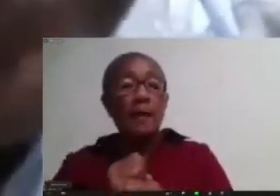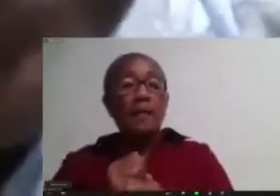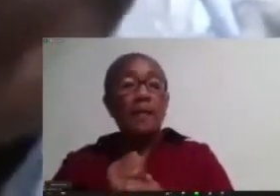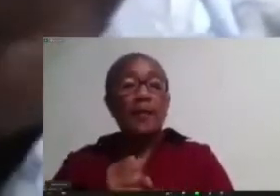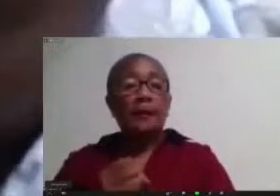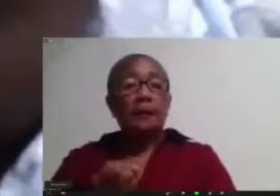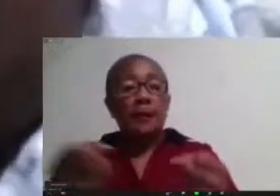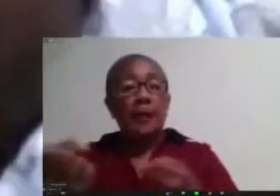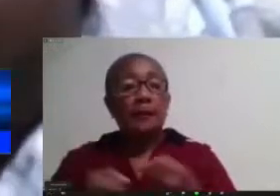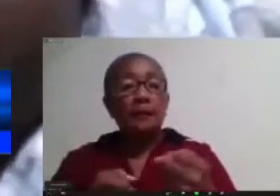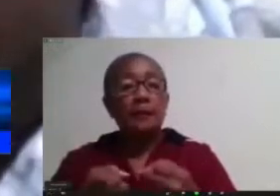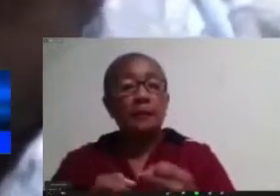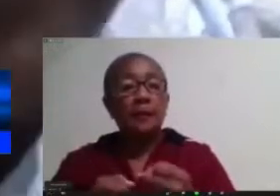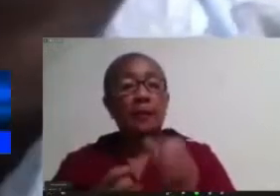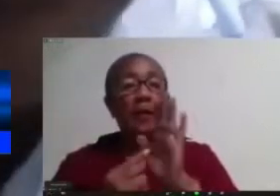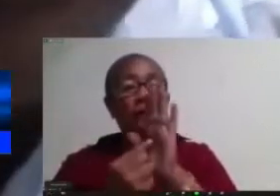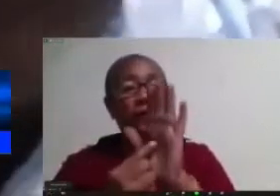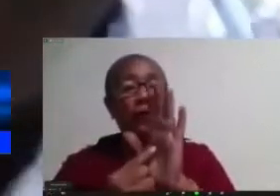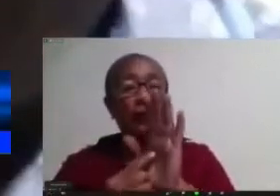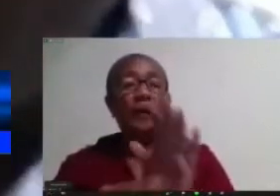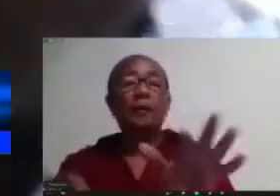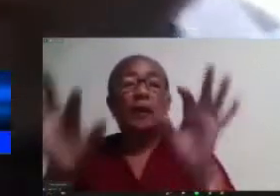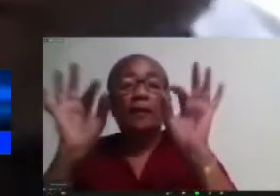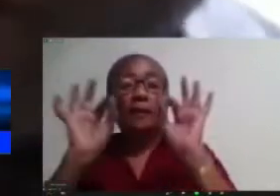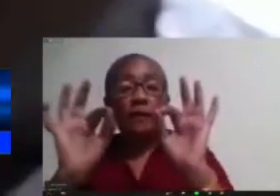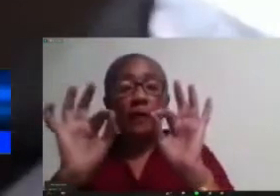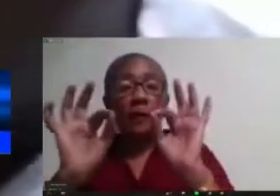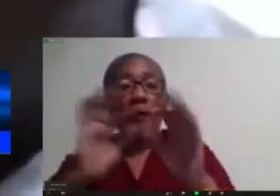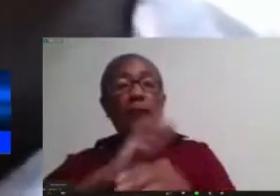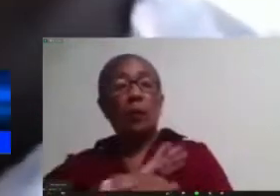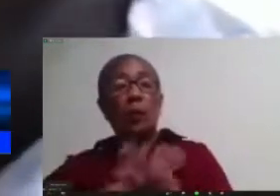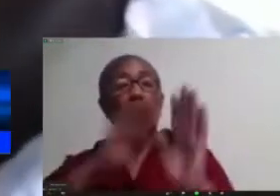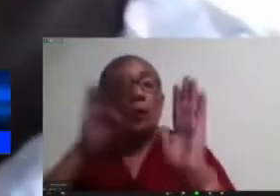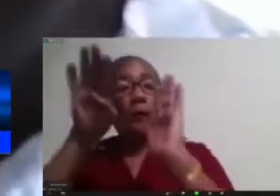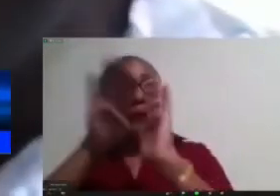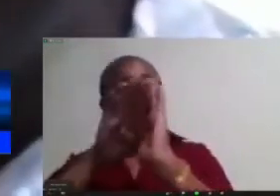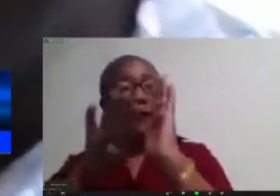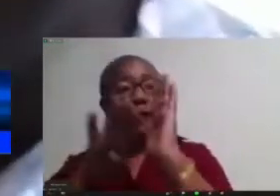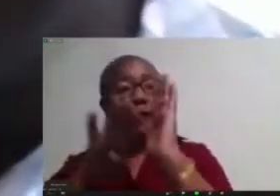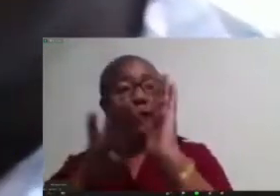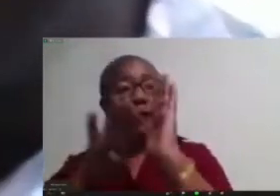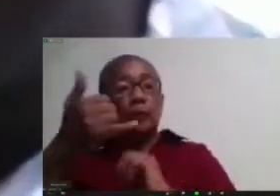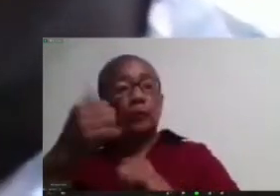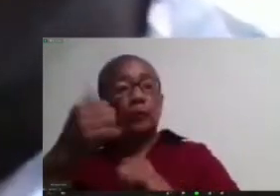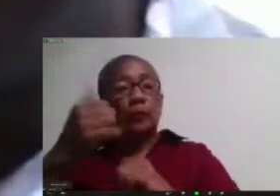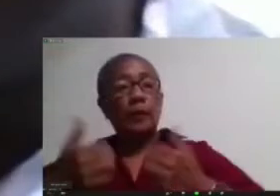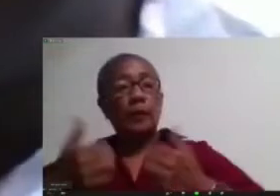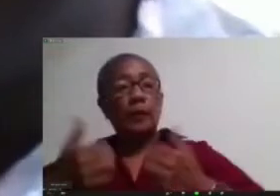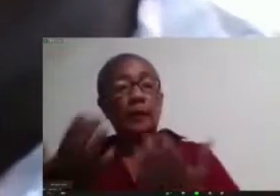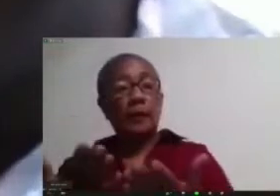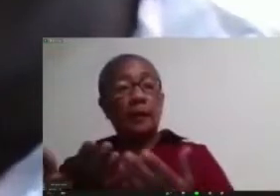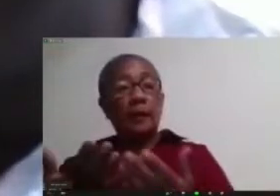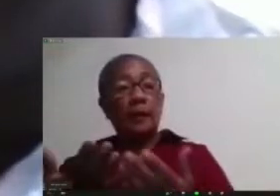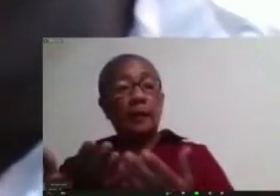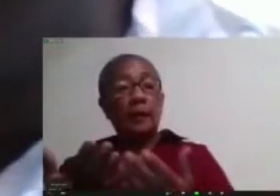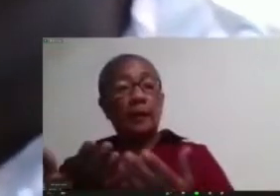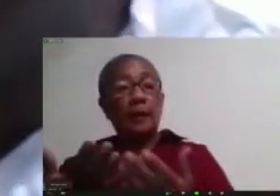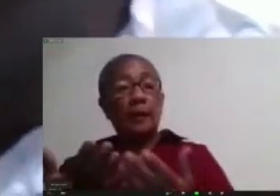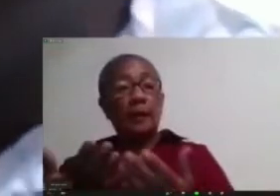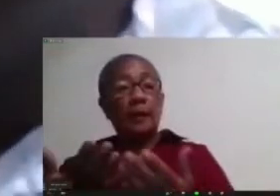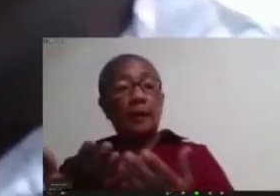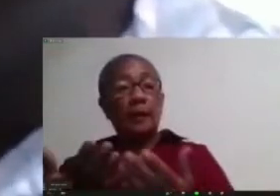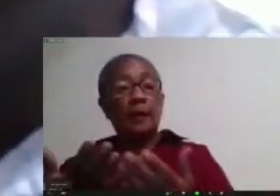aan veiligheid, maar ook programma's voor resocialisatie. Dus dit zijn in een